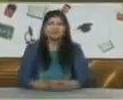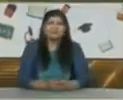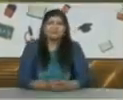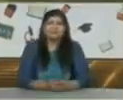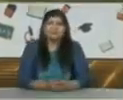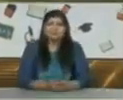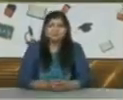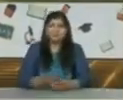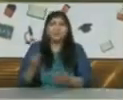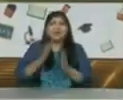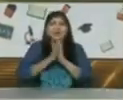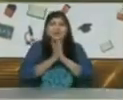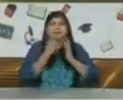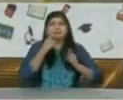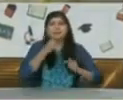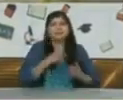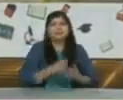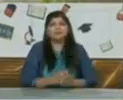वणक्कम।